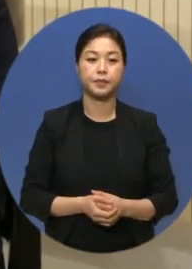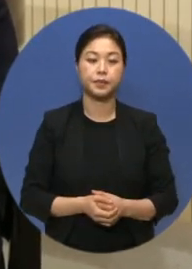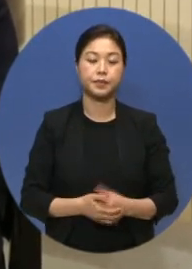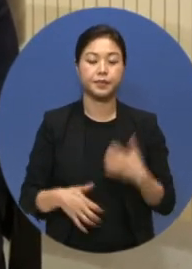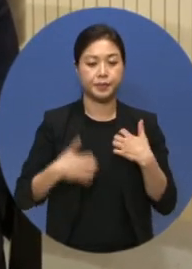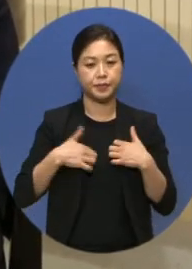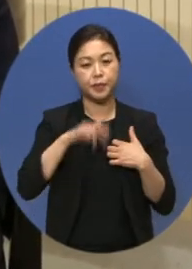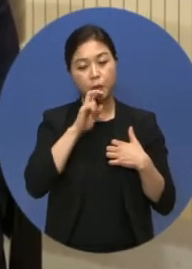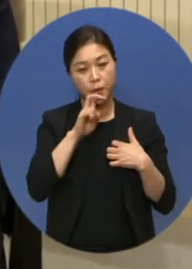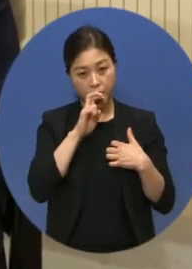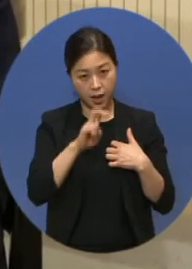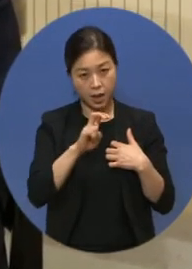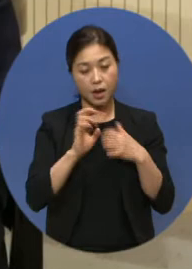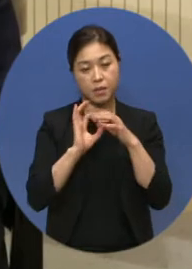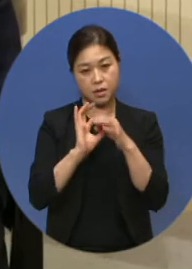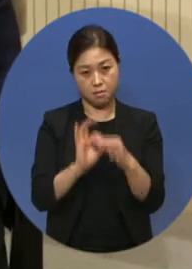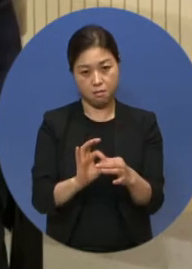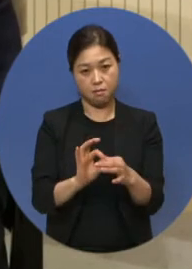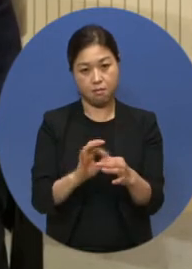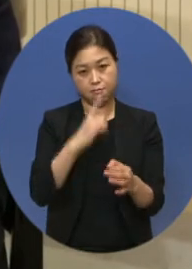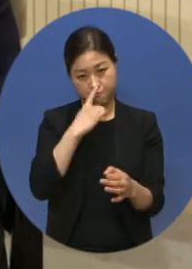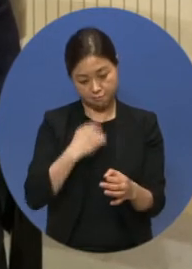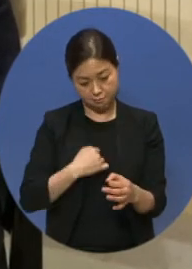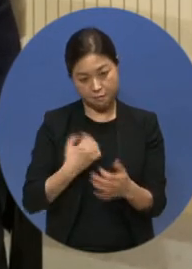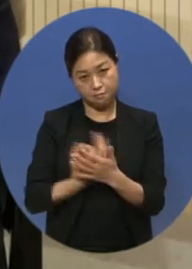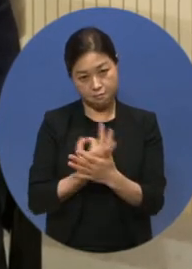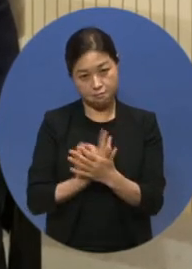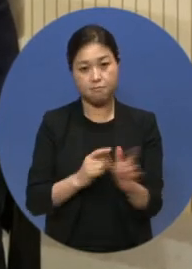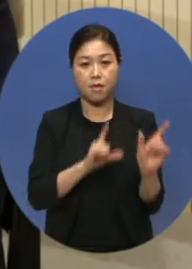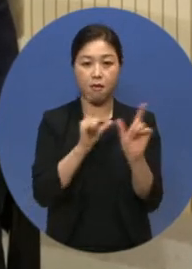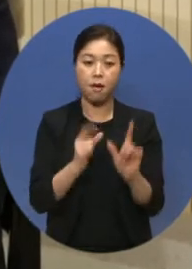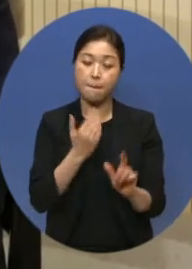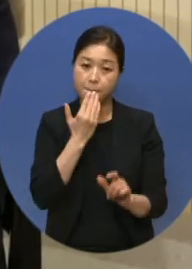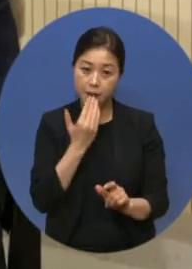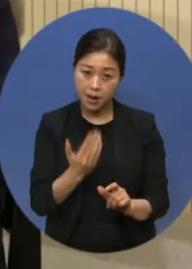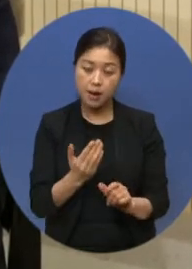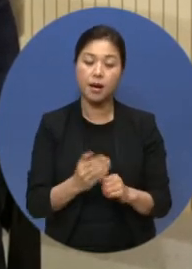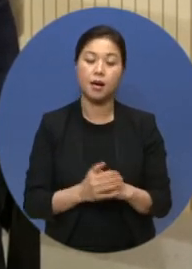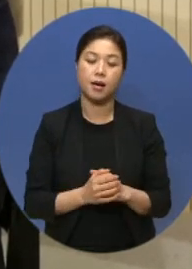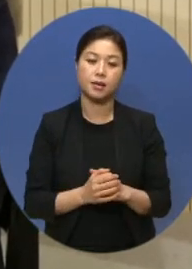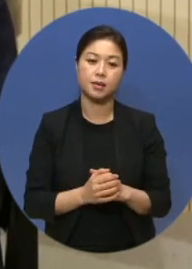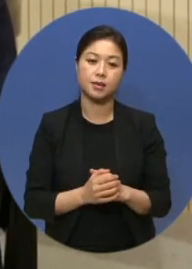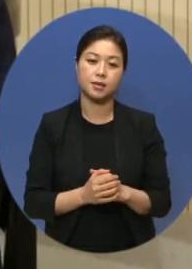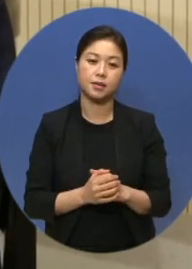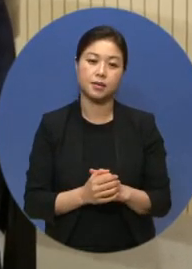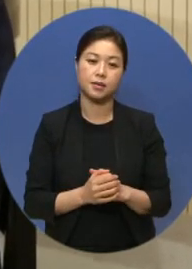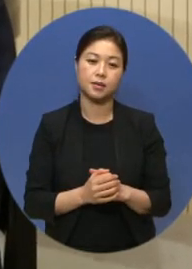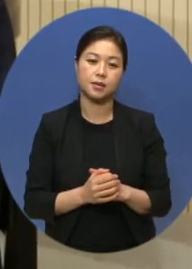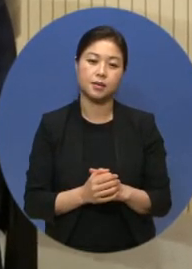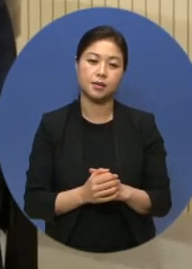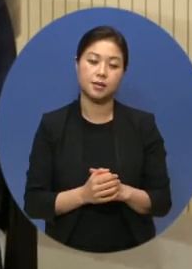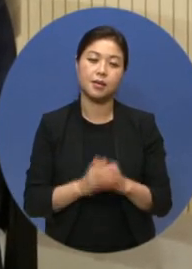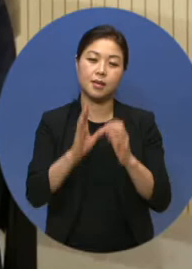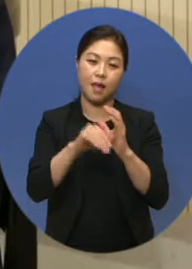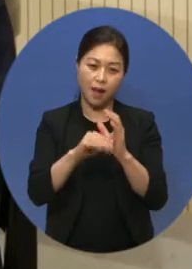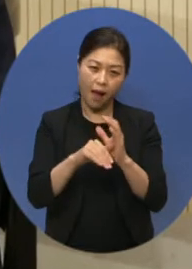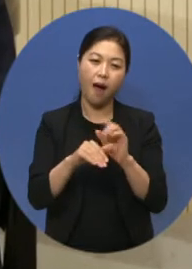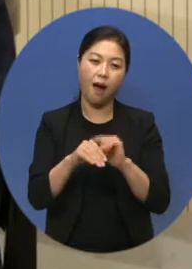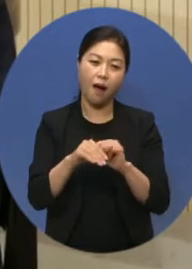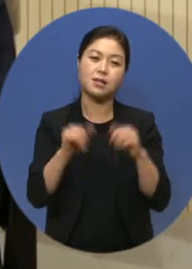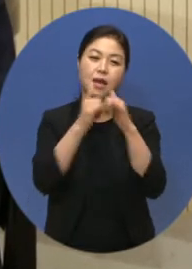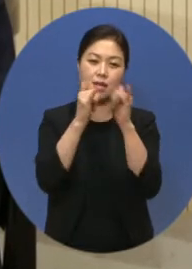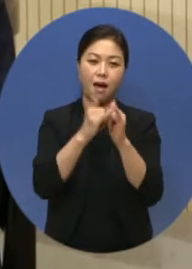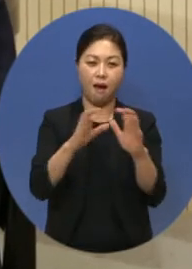즐겁게 노래하면서 스스로 생계를 책임질 수 있는 그런 세상이 우리나라가 되기를